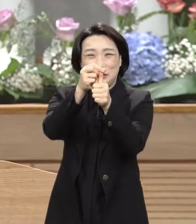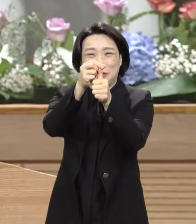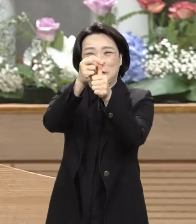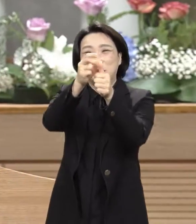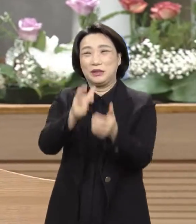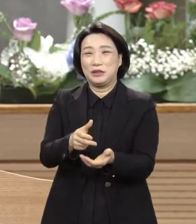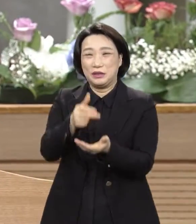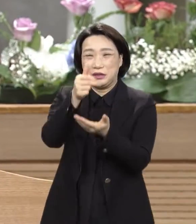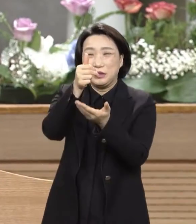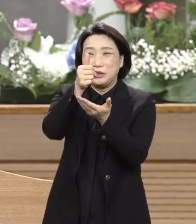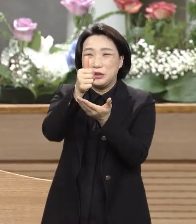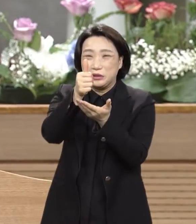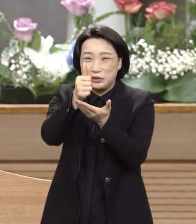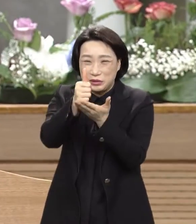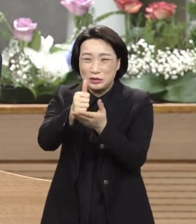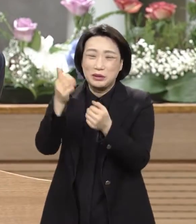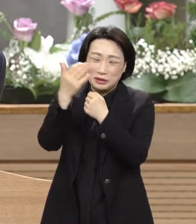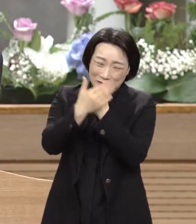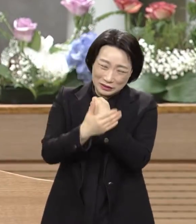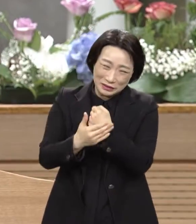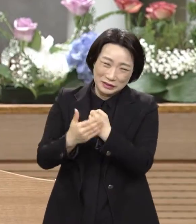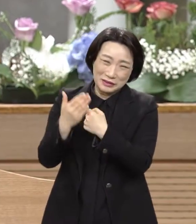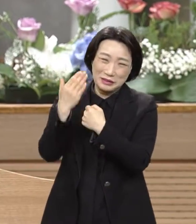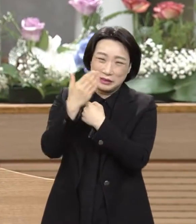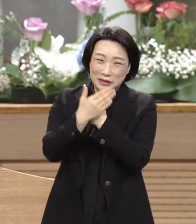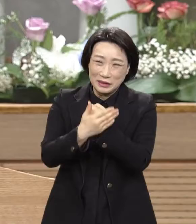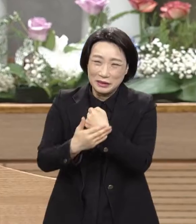살리신 주